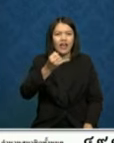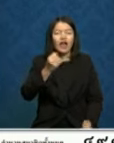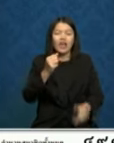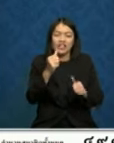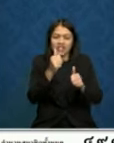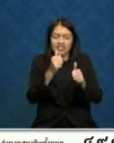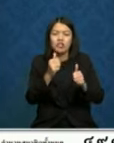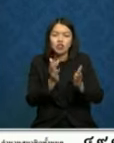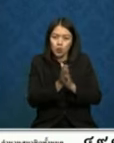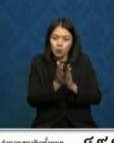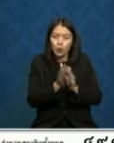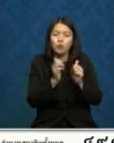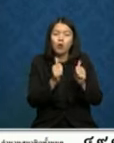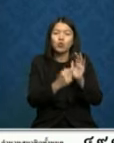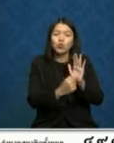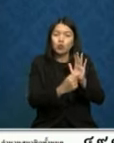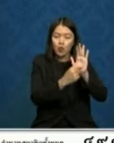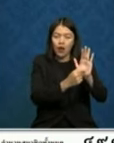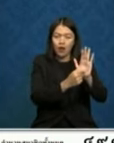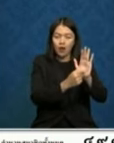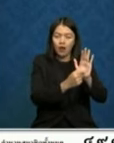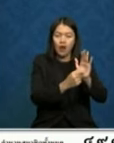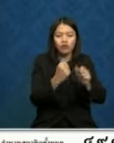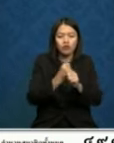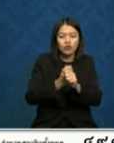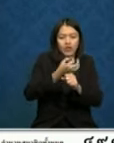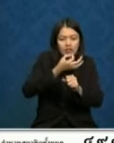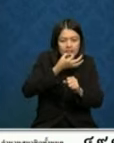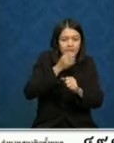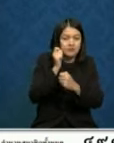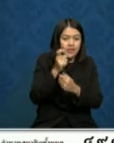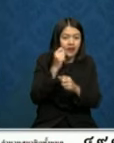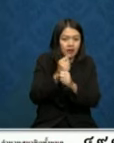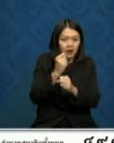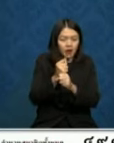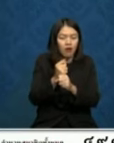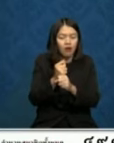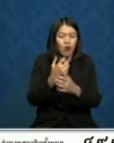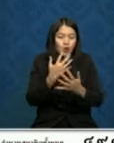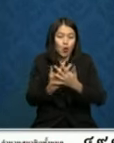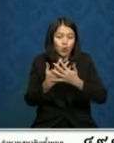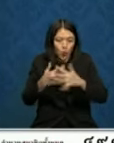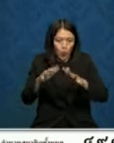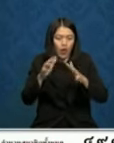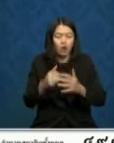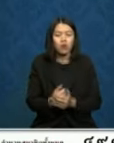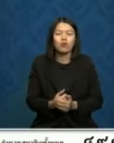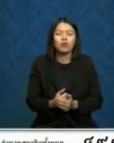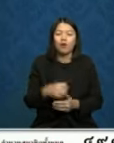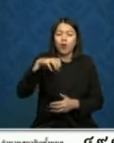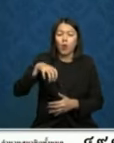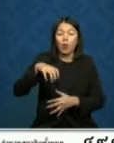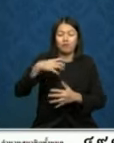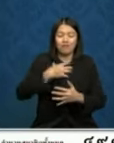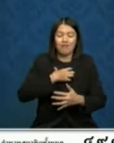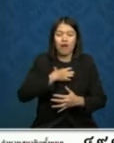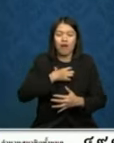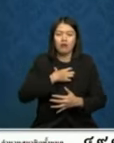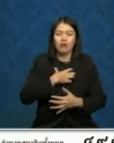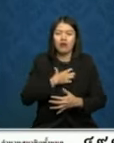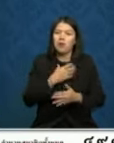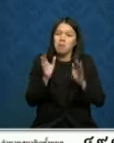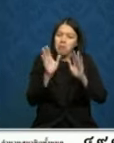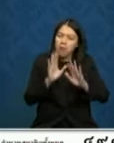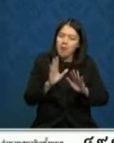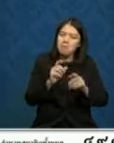มนะคะมาเป็นแบบอย่างค่ะในการฝึกอาชีพจ้างงานให้แก่ผู้พ้นโทษนะคะ หรือหากกรมราชทัณฑ์ค่ะต้องการที่จะนำรูปแบบต่